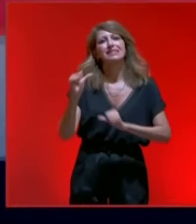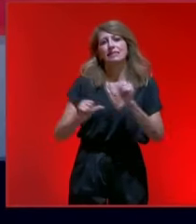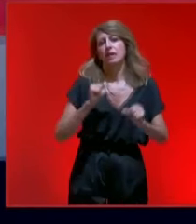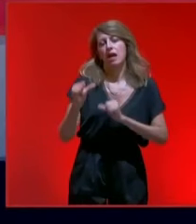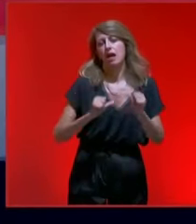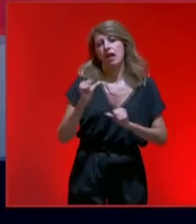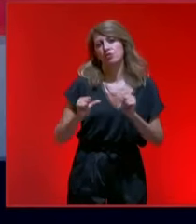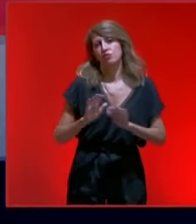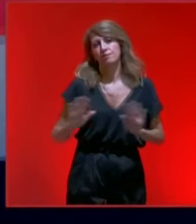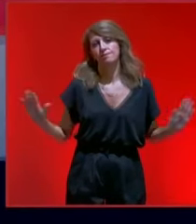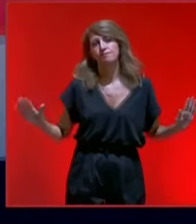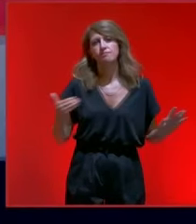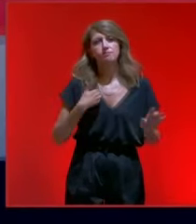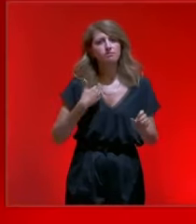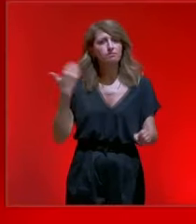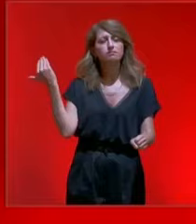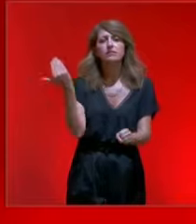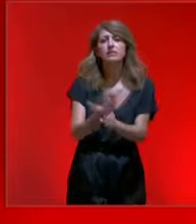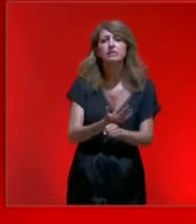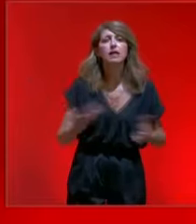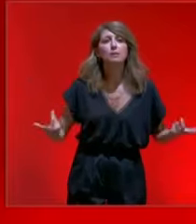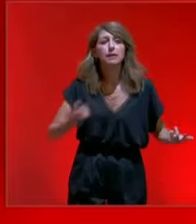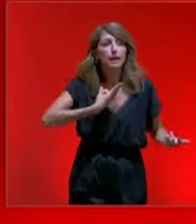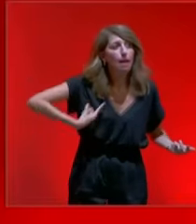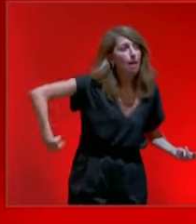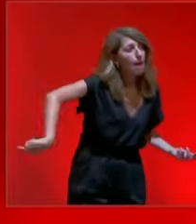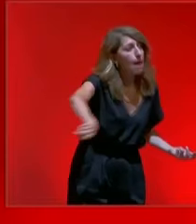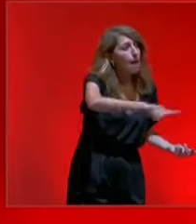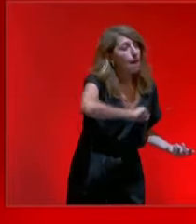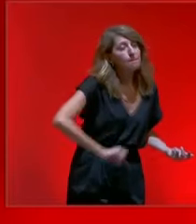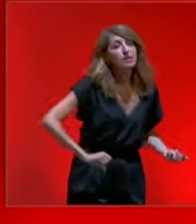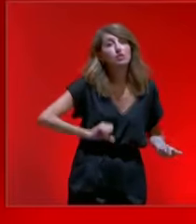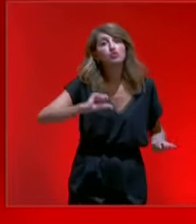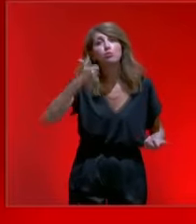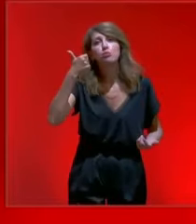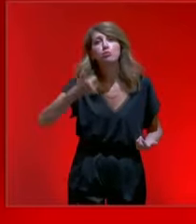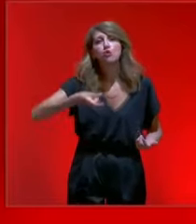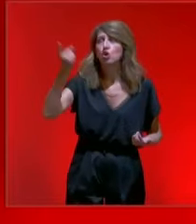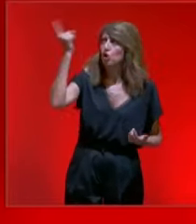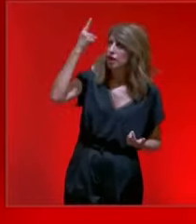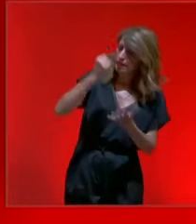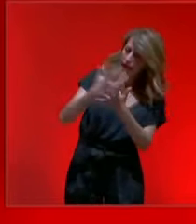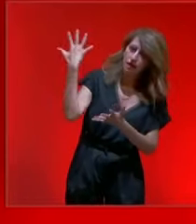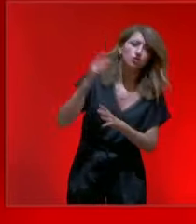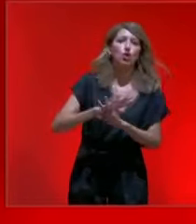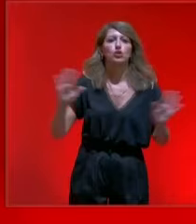τίποτα λιγότερο από τον εαυτό μας. Πρέπει και θα το καταφέρουμε. Θα χτίσουμε την παράταξη της νίκης.